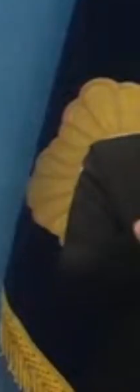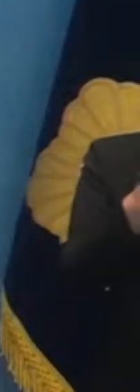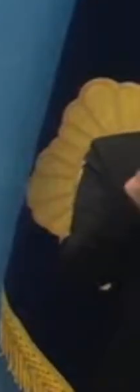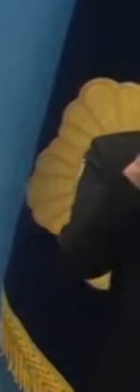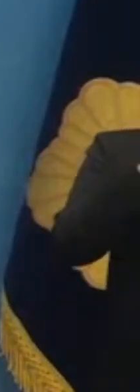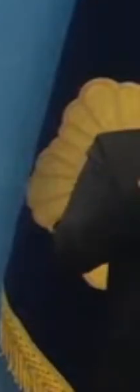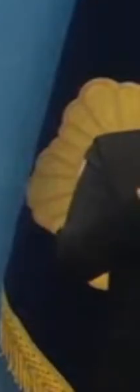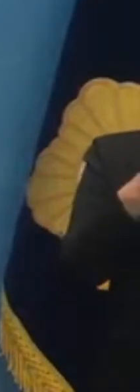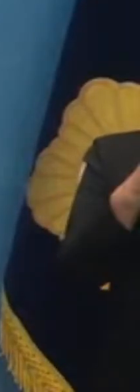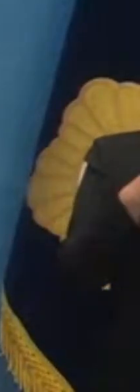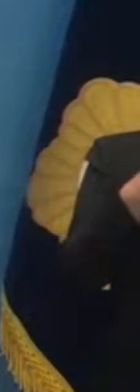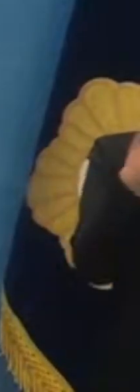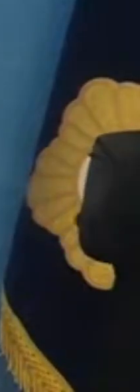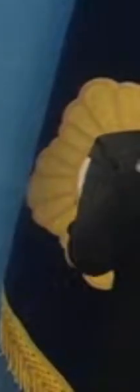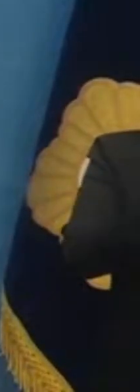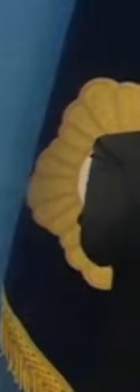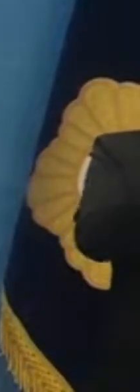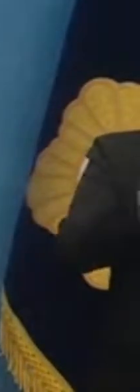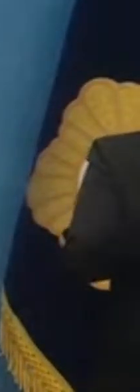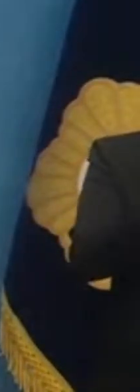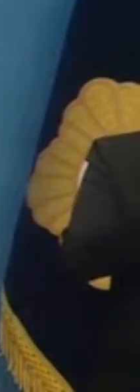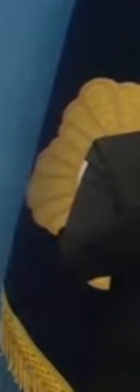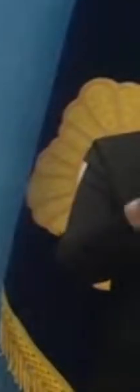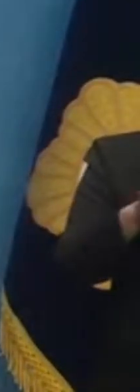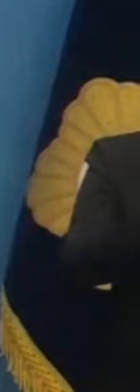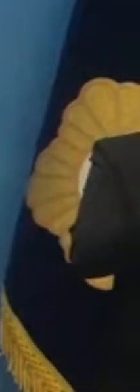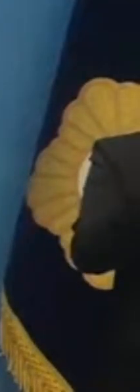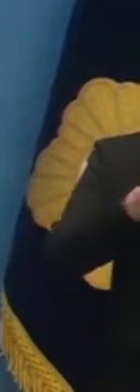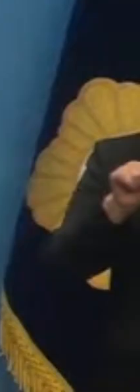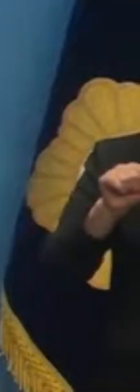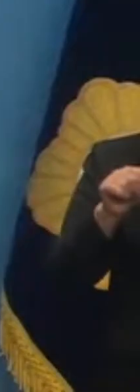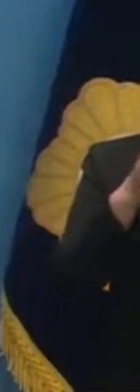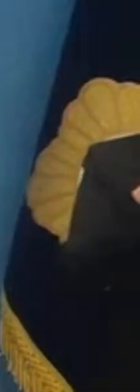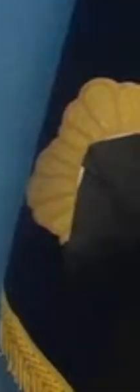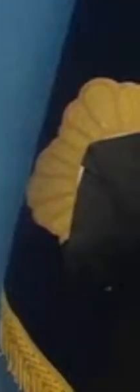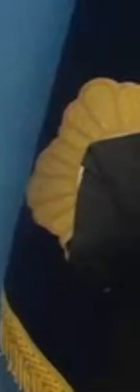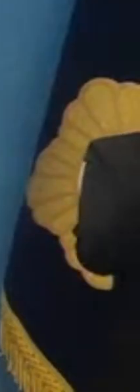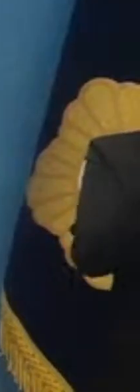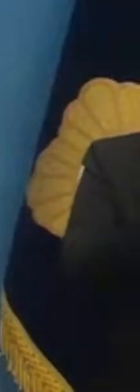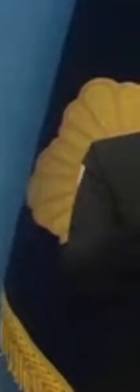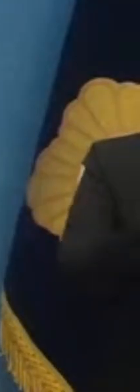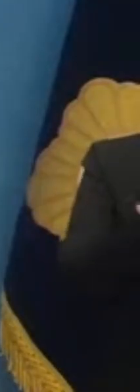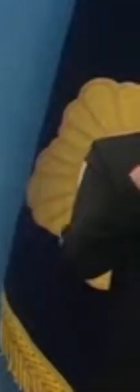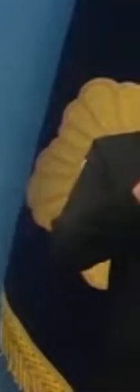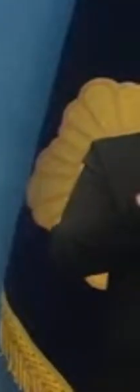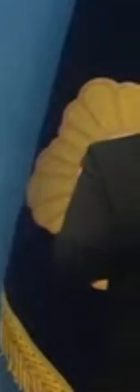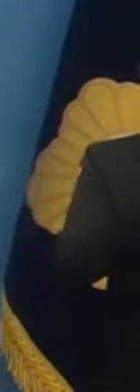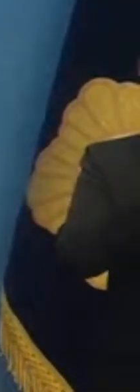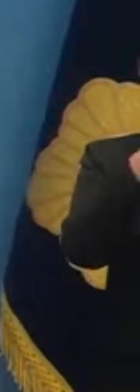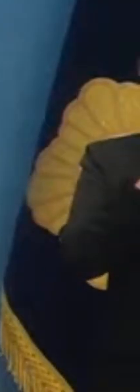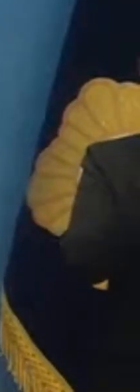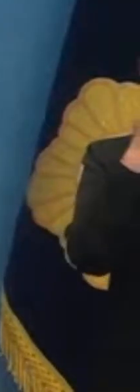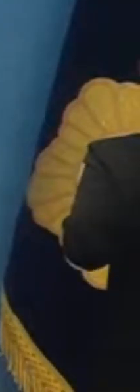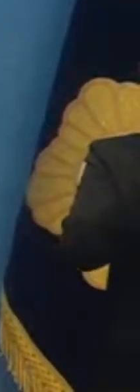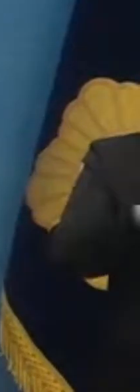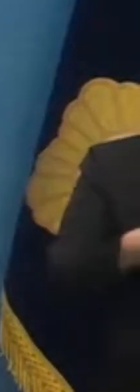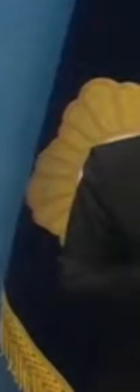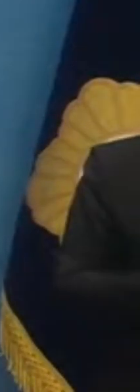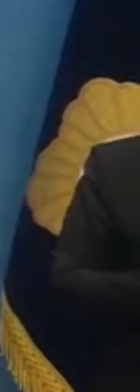따라 삭제된 댓글은 고발 조치할 계획이며 이미 주요한 댓글러들의 경우 법적 대응 준비를